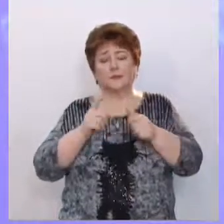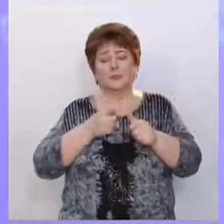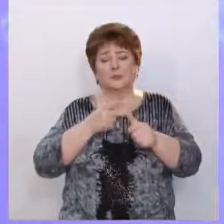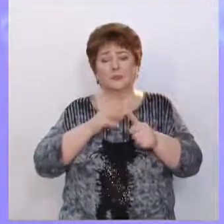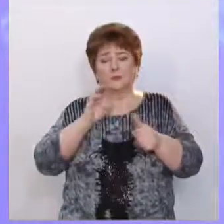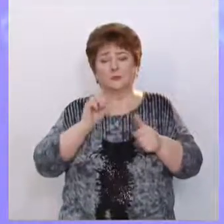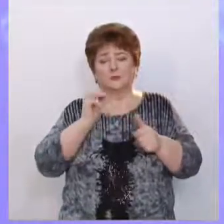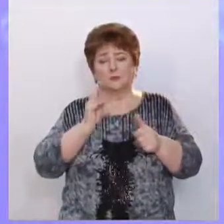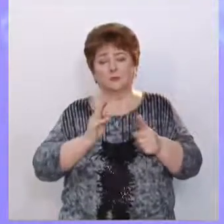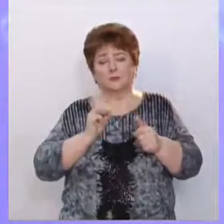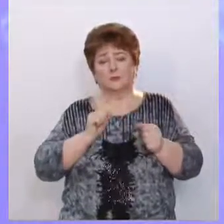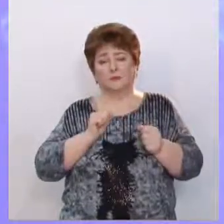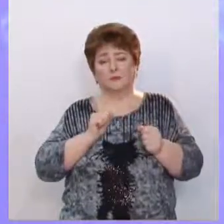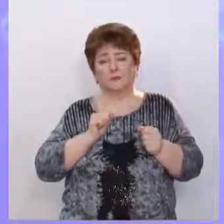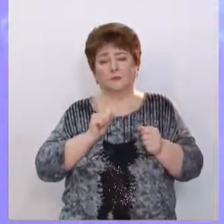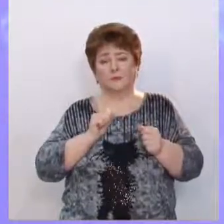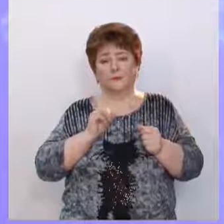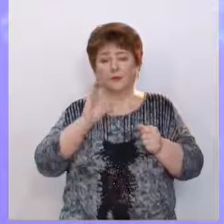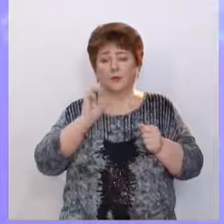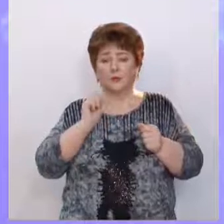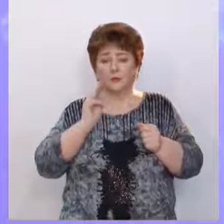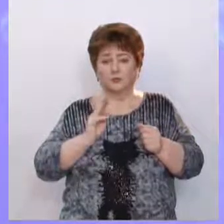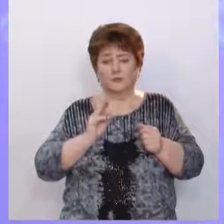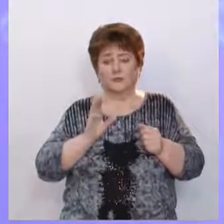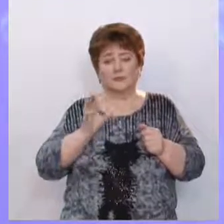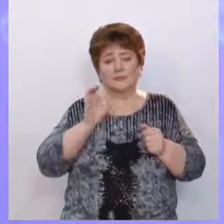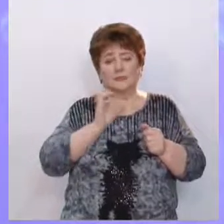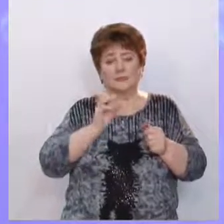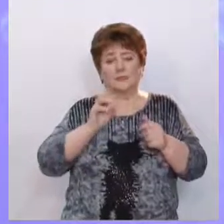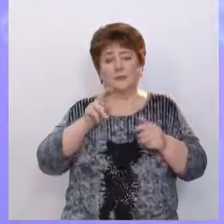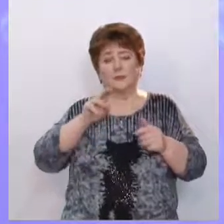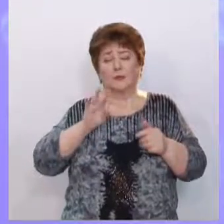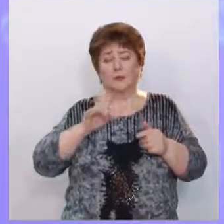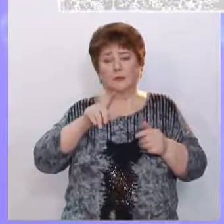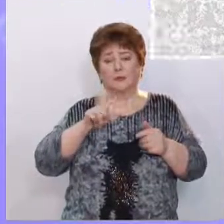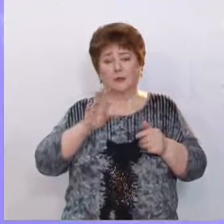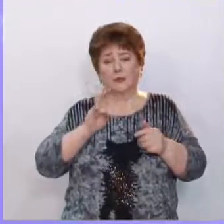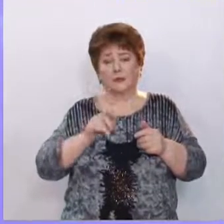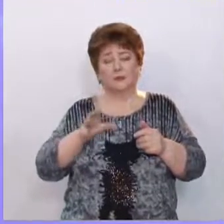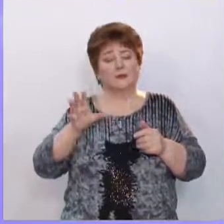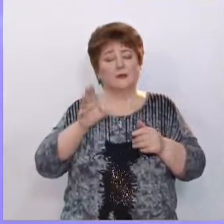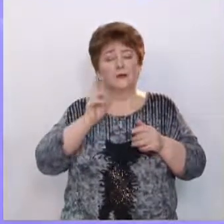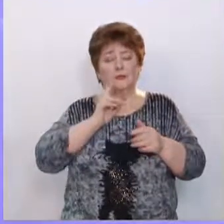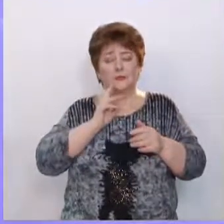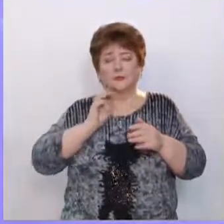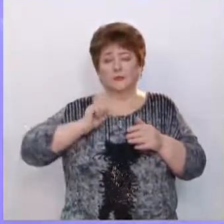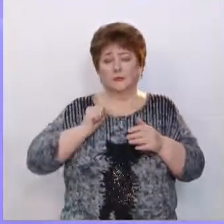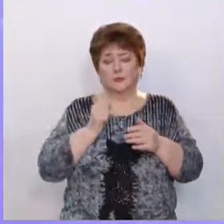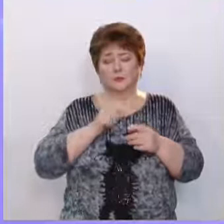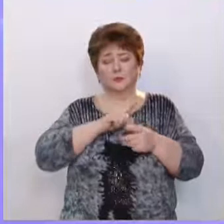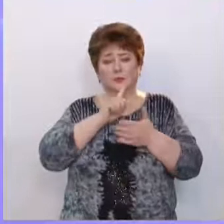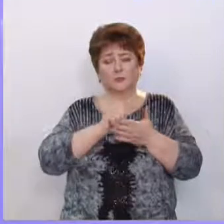именами существительными. Существительное с прилагательным всегда дружат